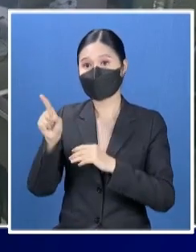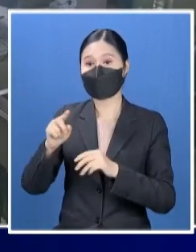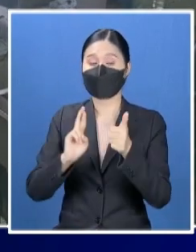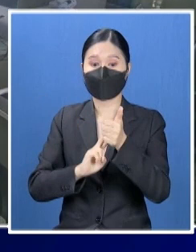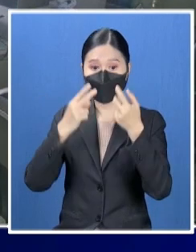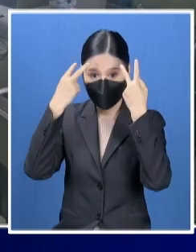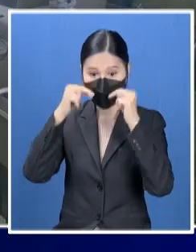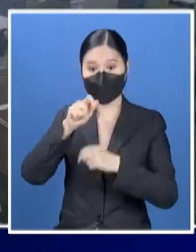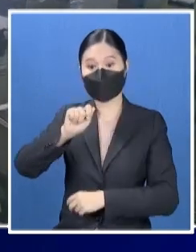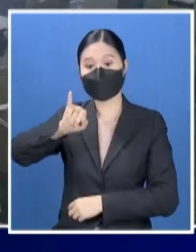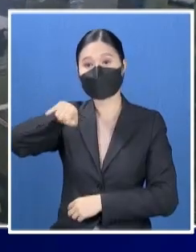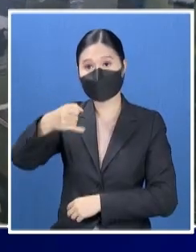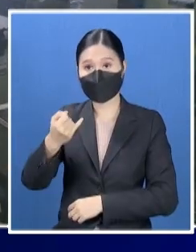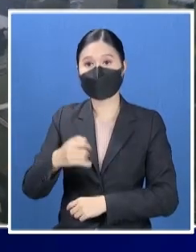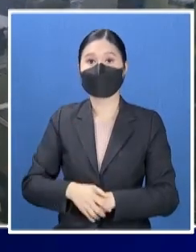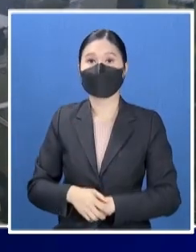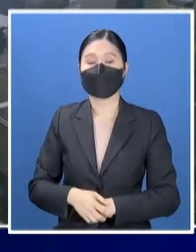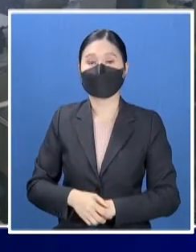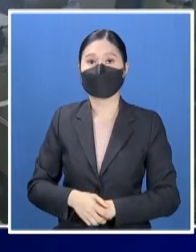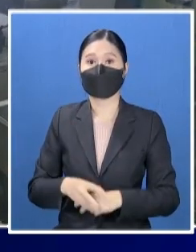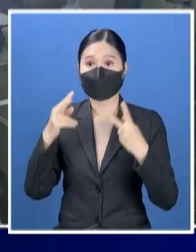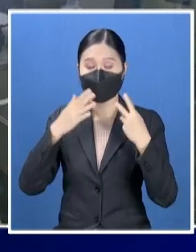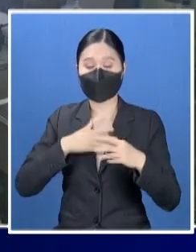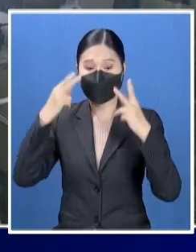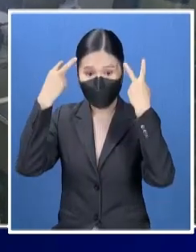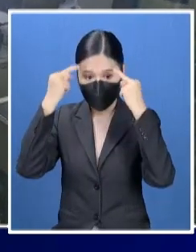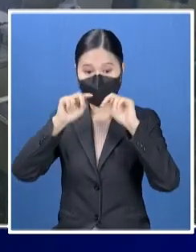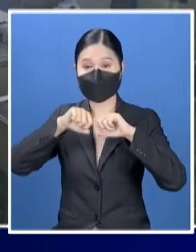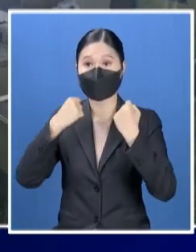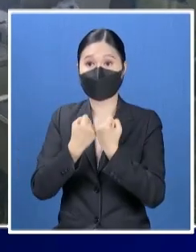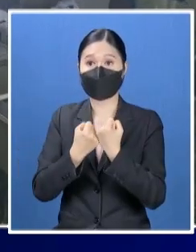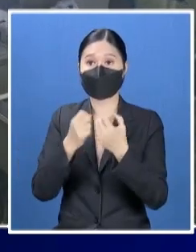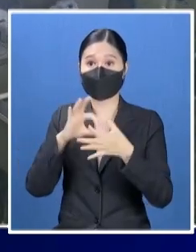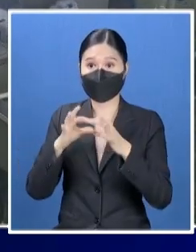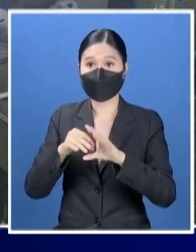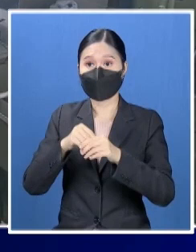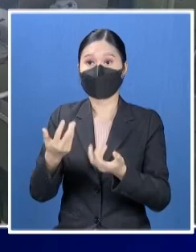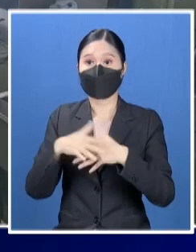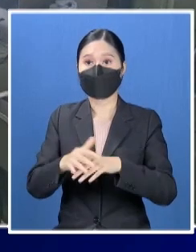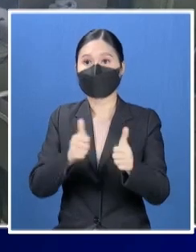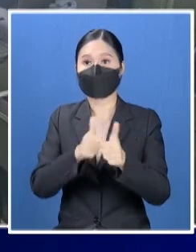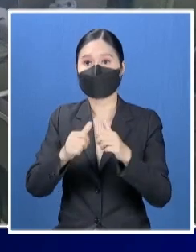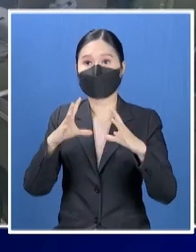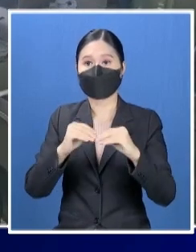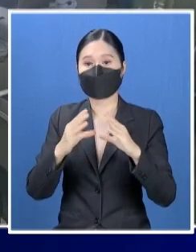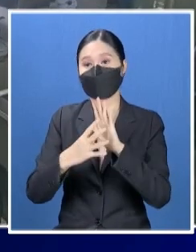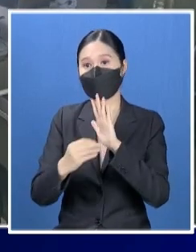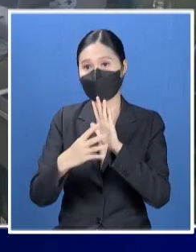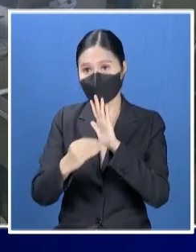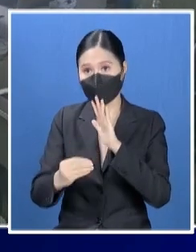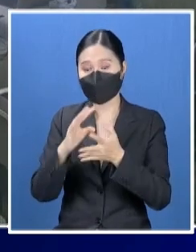เป็นอดีตรองนายกอบจ.เนี่ยในฐานะนายกสมาคมกีฬาจังหวัดนครศรีธรรมราชไปอยู่ร่วมกันแข่งขันประชุมอบรม